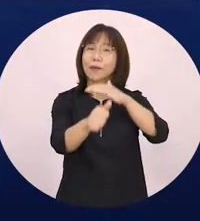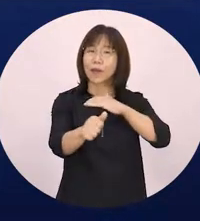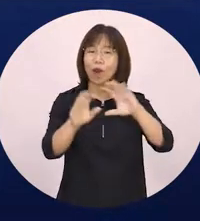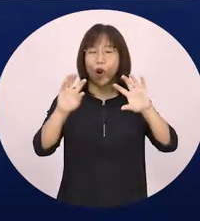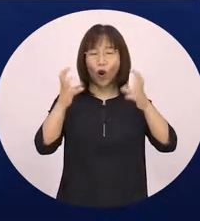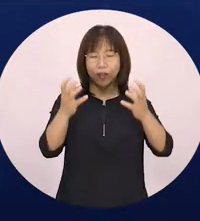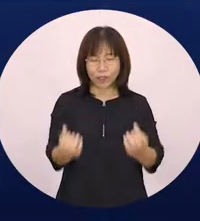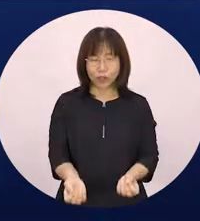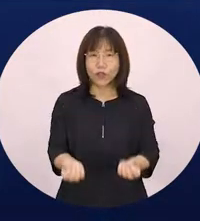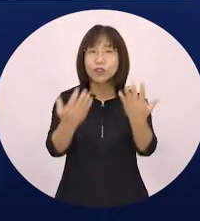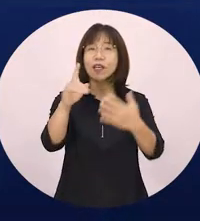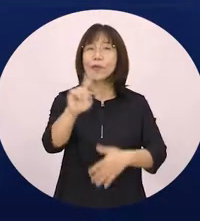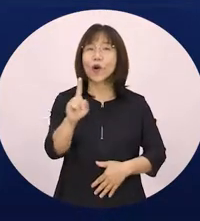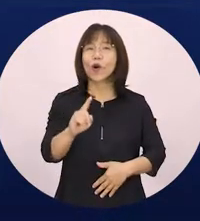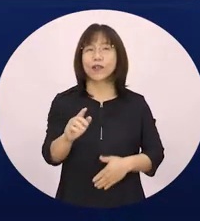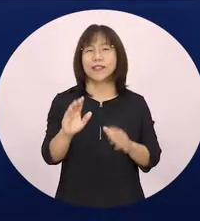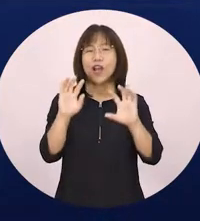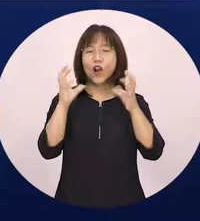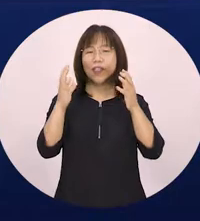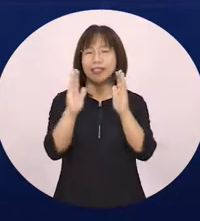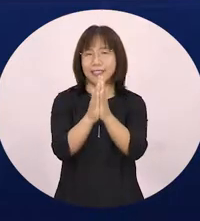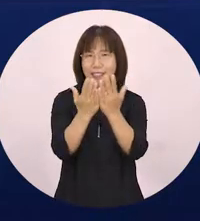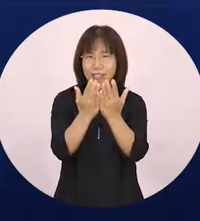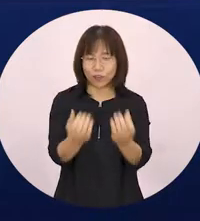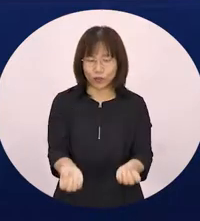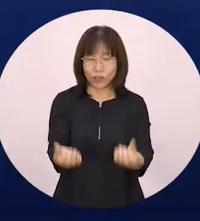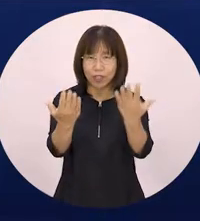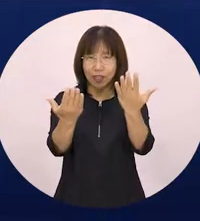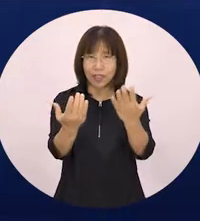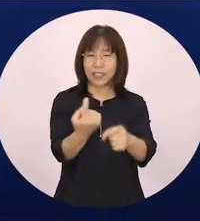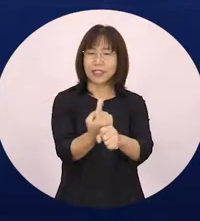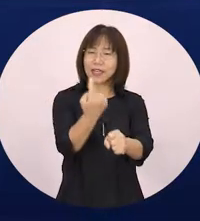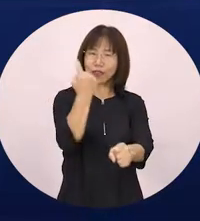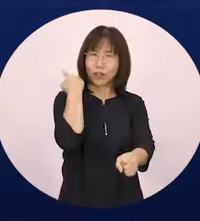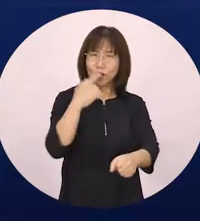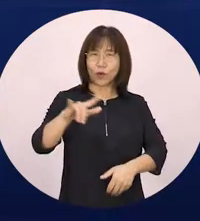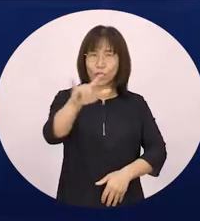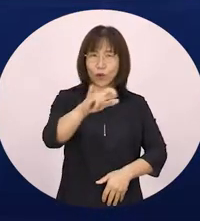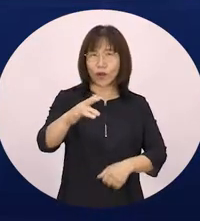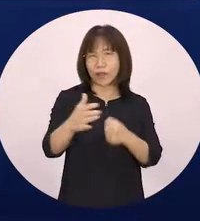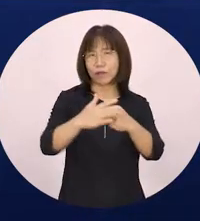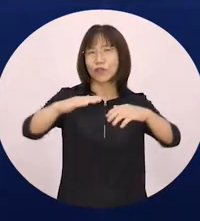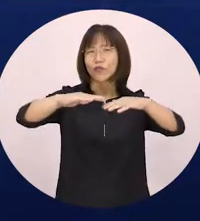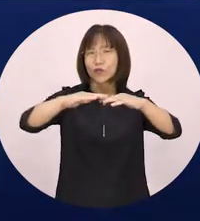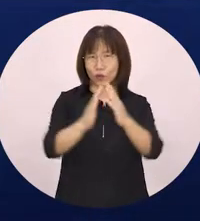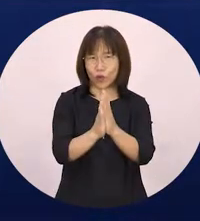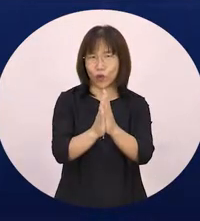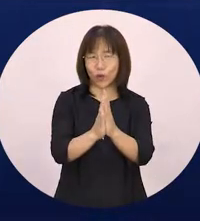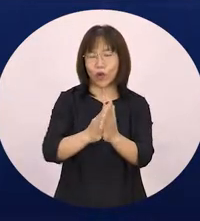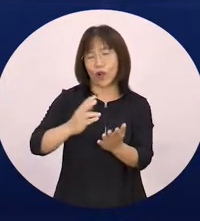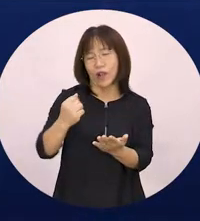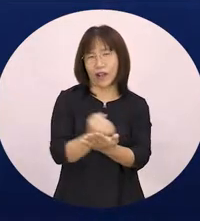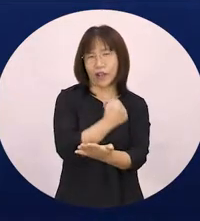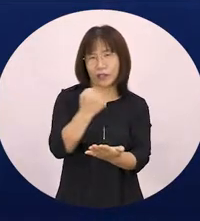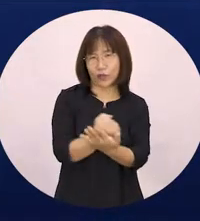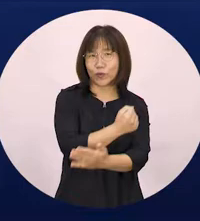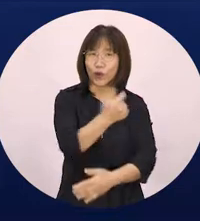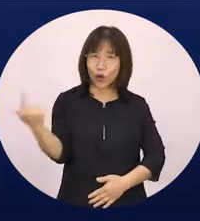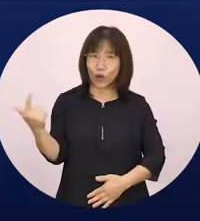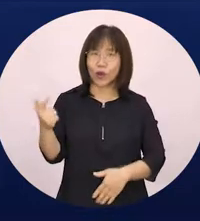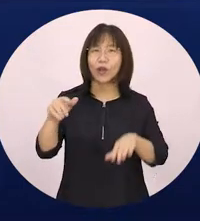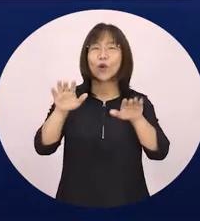강서구의 대표 어린이 축제인 동화축제가 코로나19로 인해서 작년에 취소되면서 지역 내 어린이들의